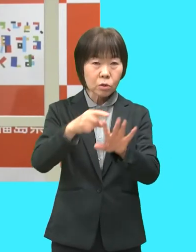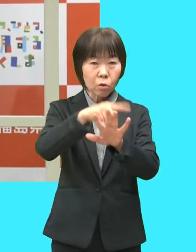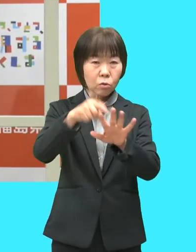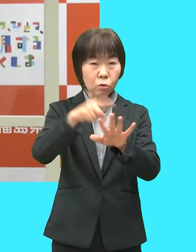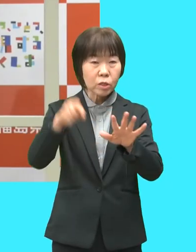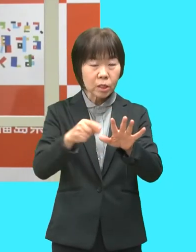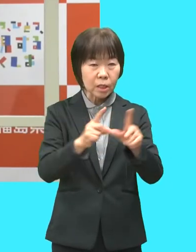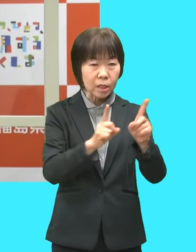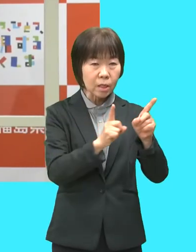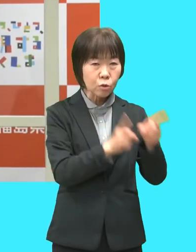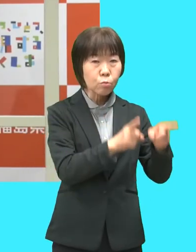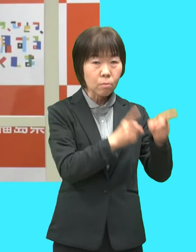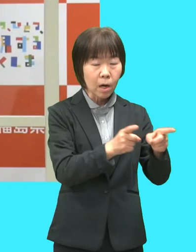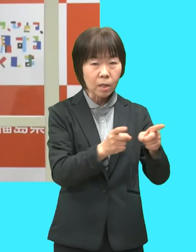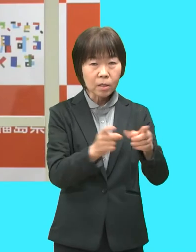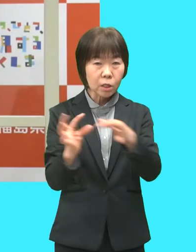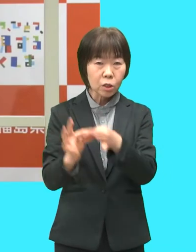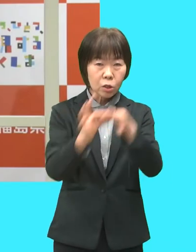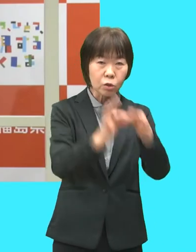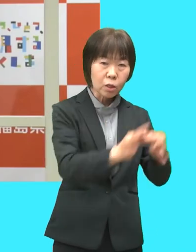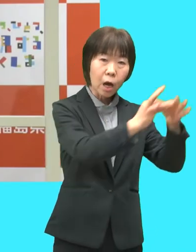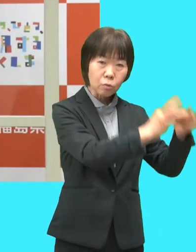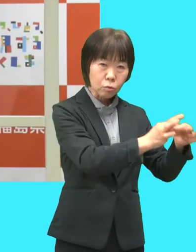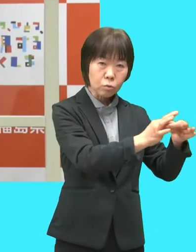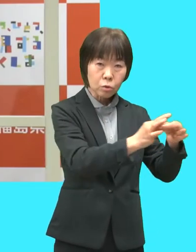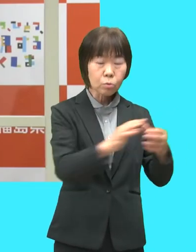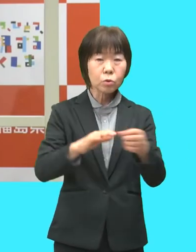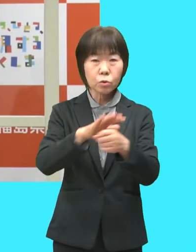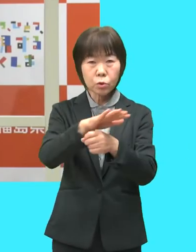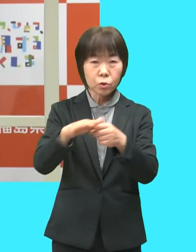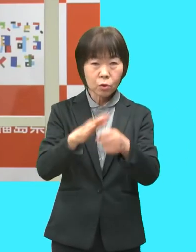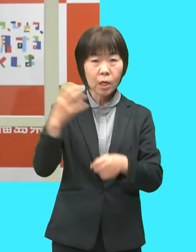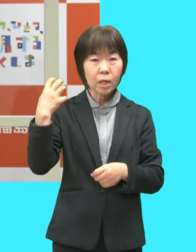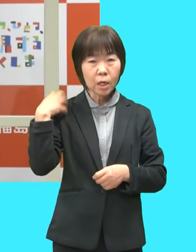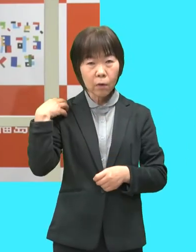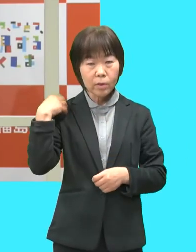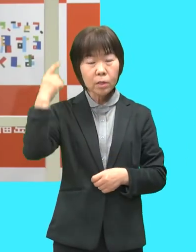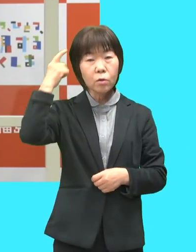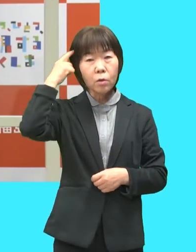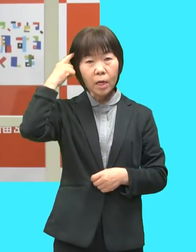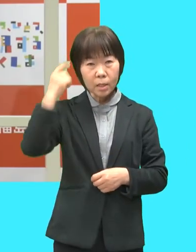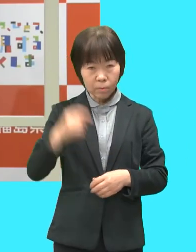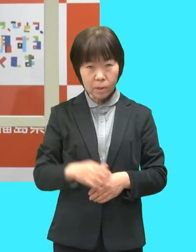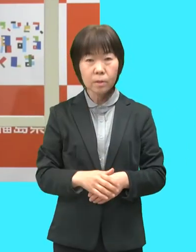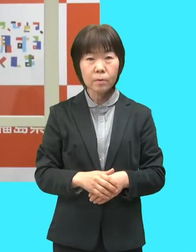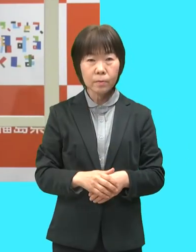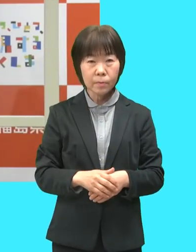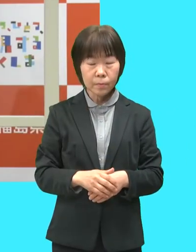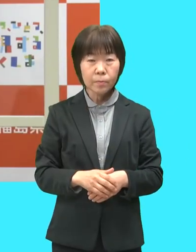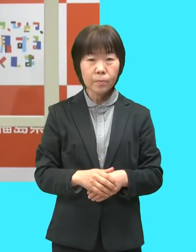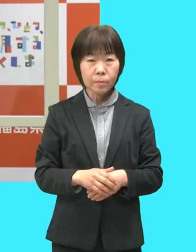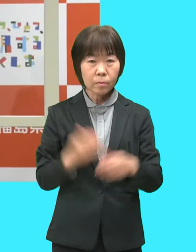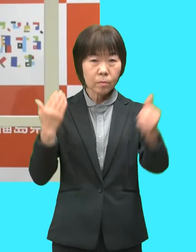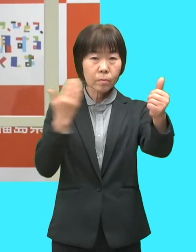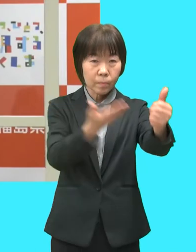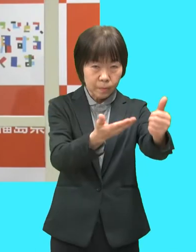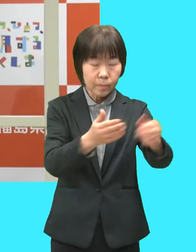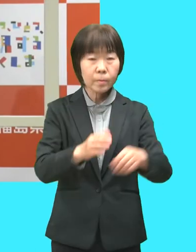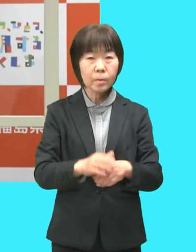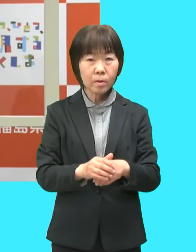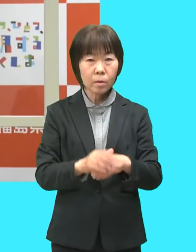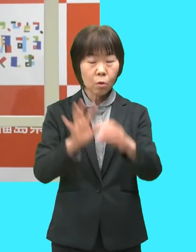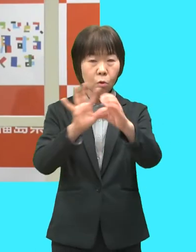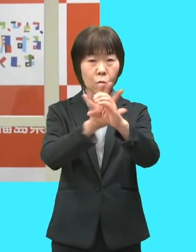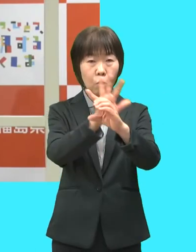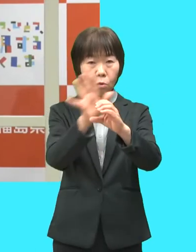群馬県等にこうつないでいくということも重要な役割だと考えております。 もう一点、コ